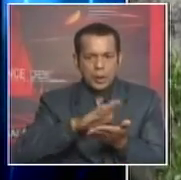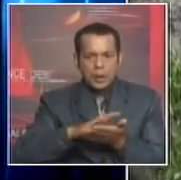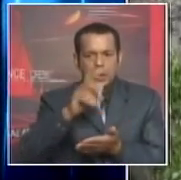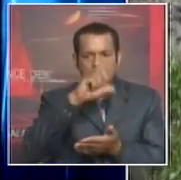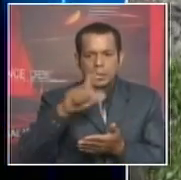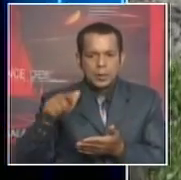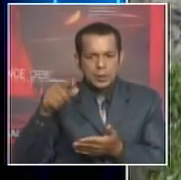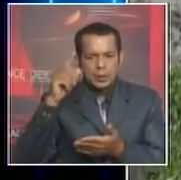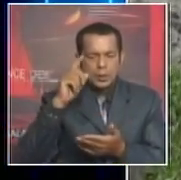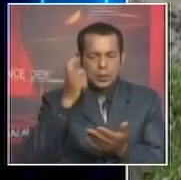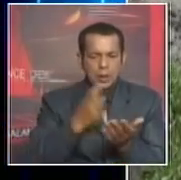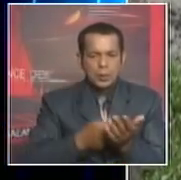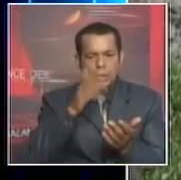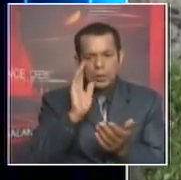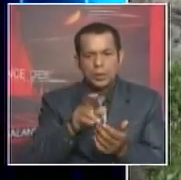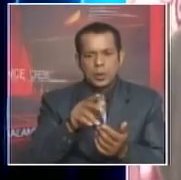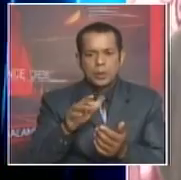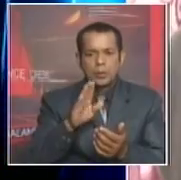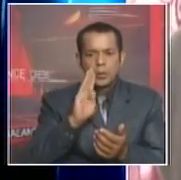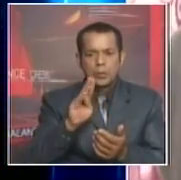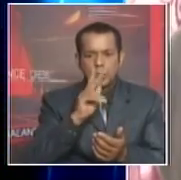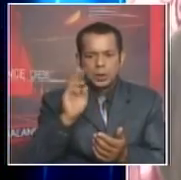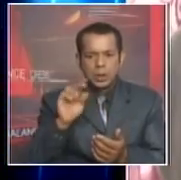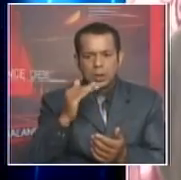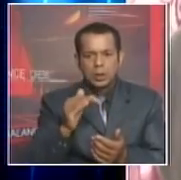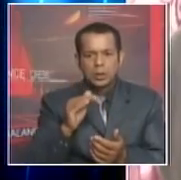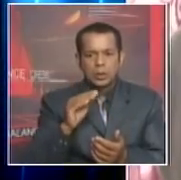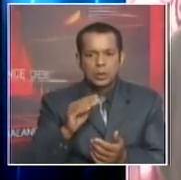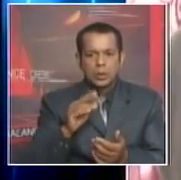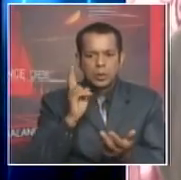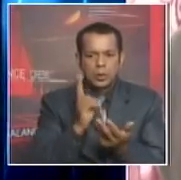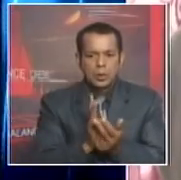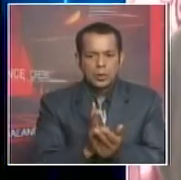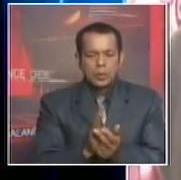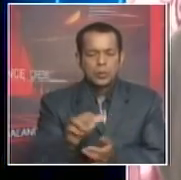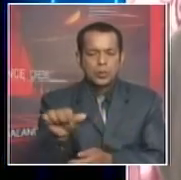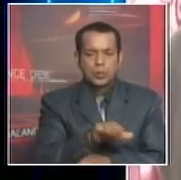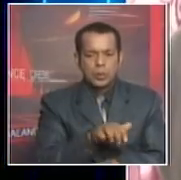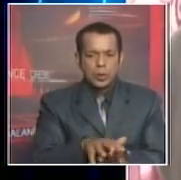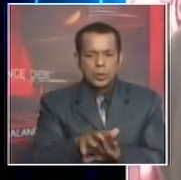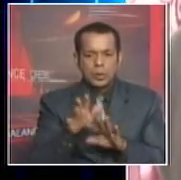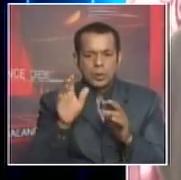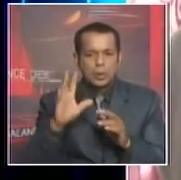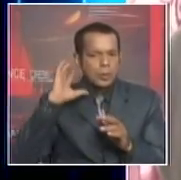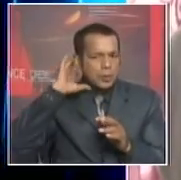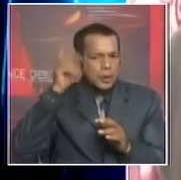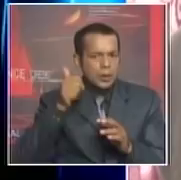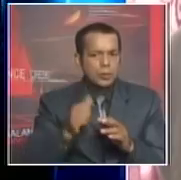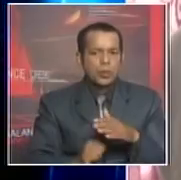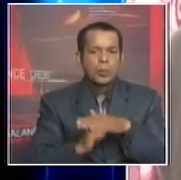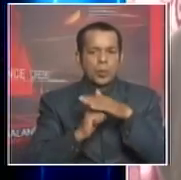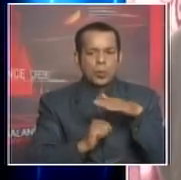नेपालीको संस्कार भएको सडक विभागका प्रवक्ता मुक्ति गौतम बताउँछन्। यस्ता इभेन्टहरू आउँछन् जुन बेला विदेशी राष्ट्र